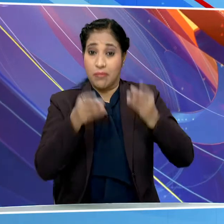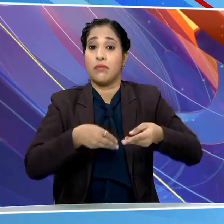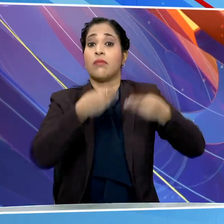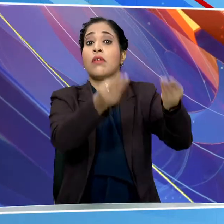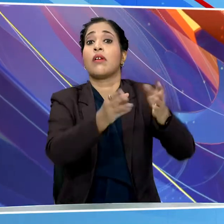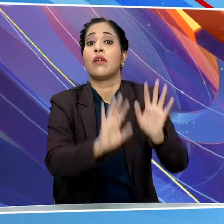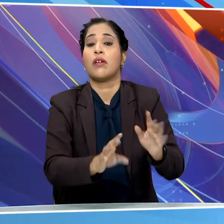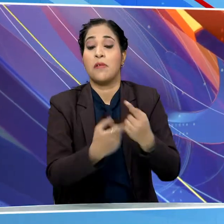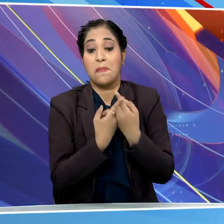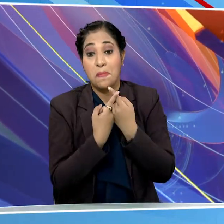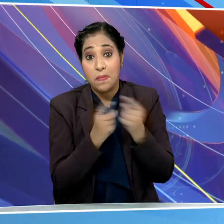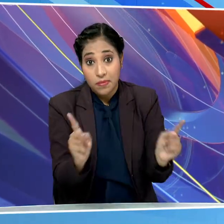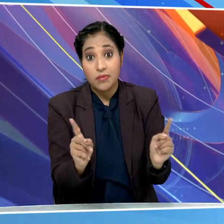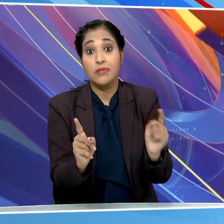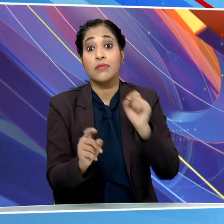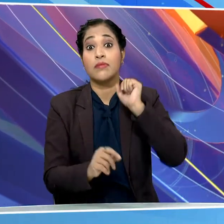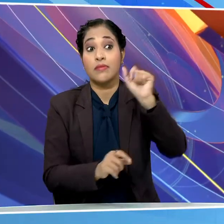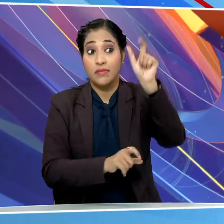भी